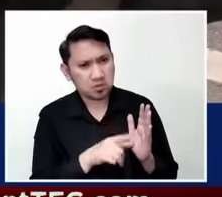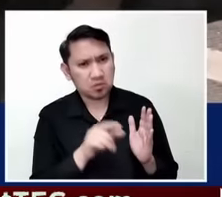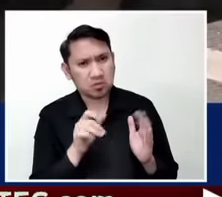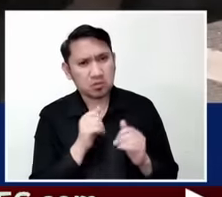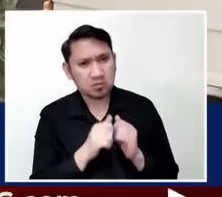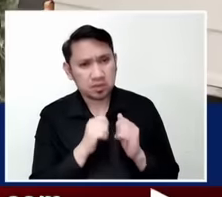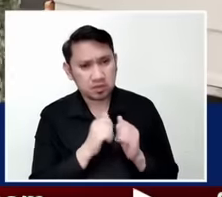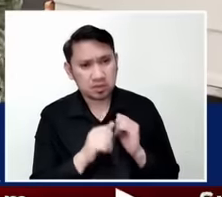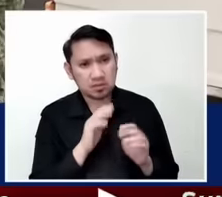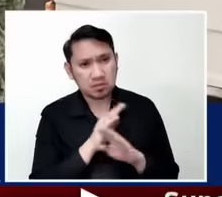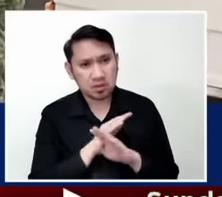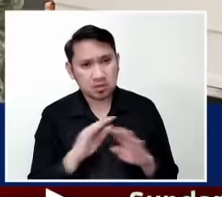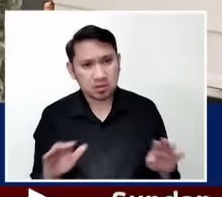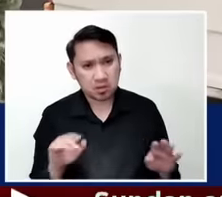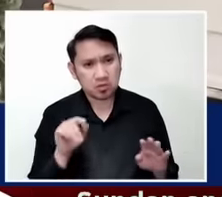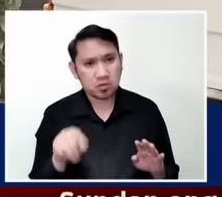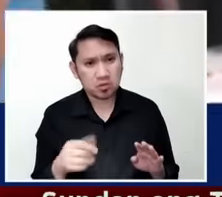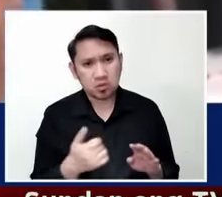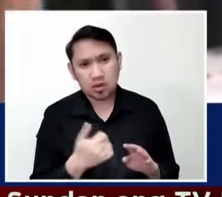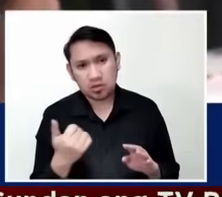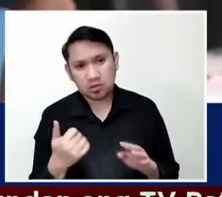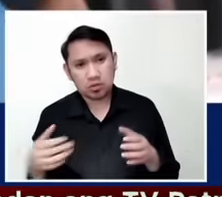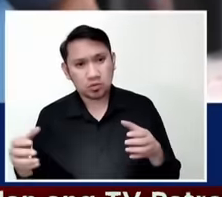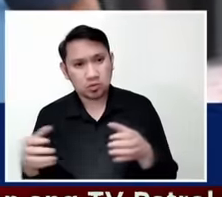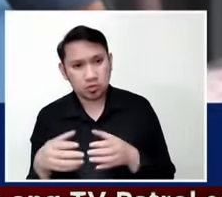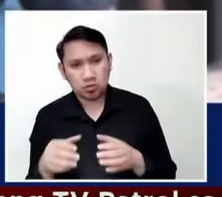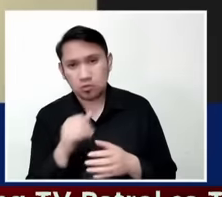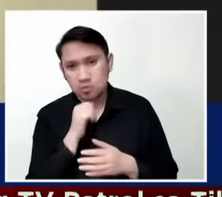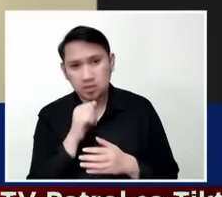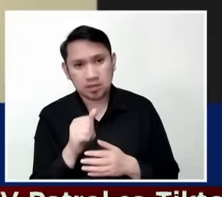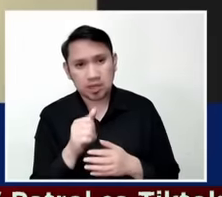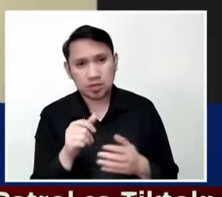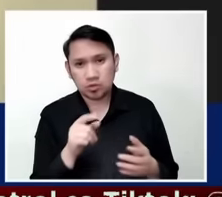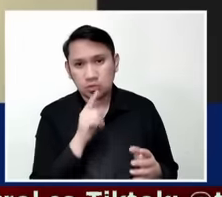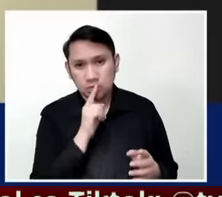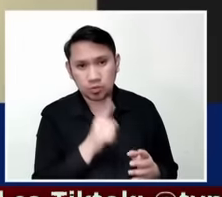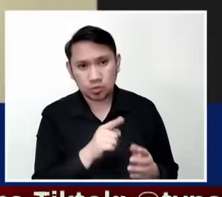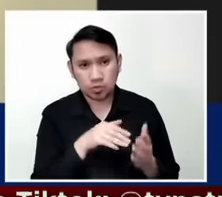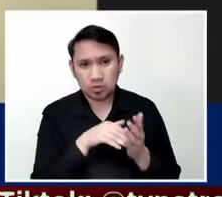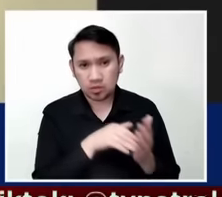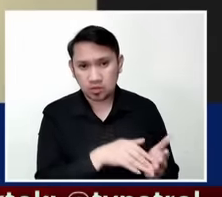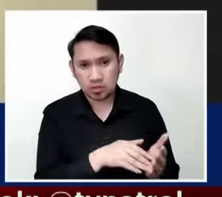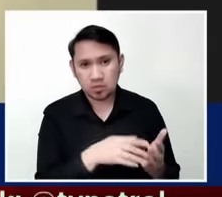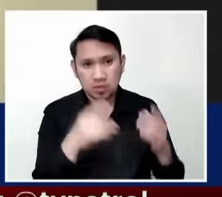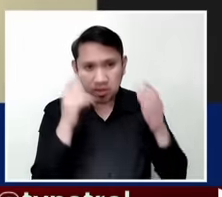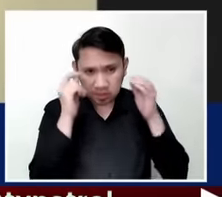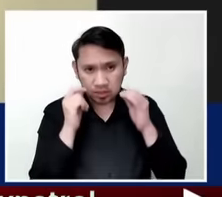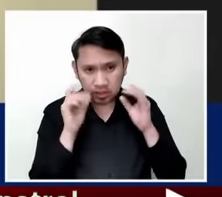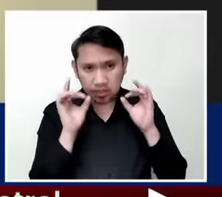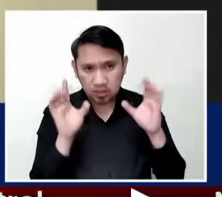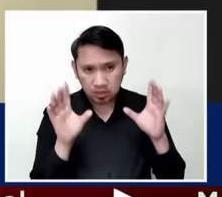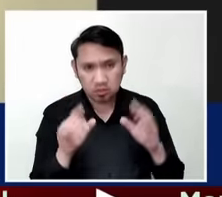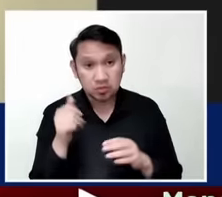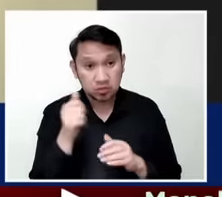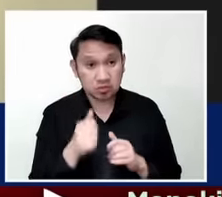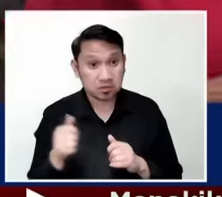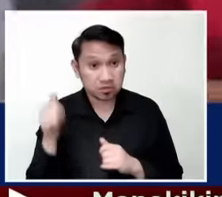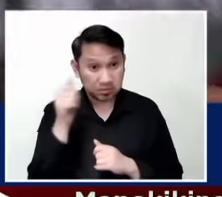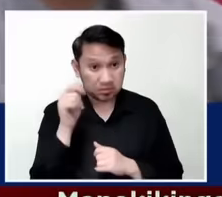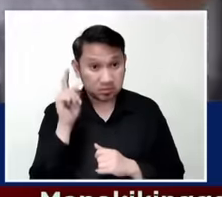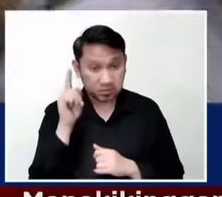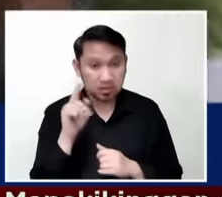ang oposisyon at hindi talaga para labanan ang terorismo. Ayon sa pinuno ng bayan muna na si Nery